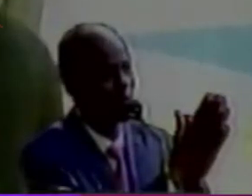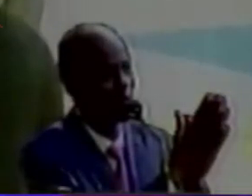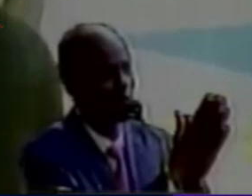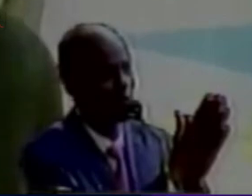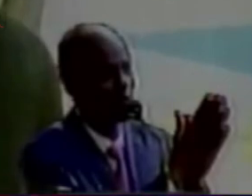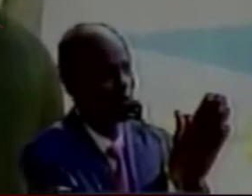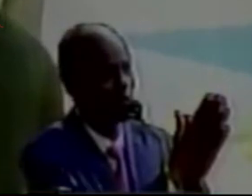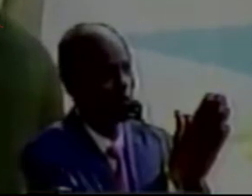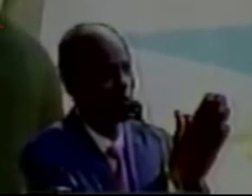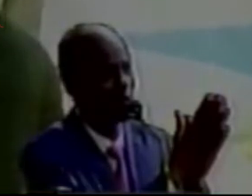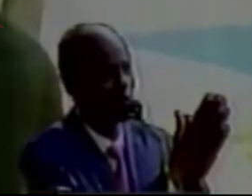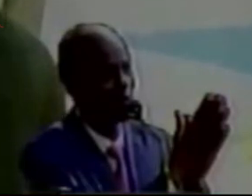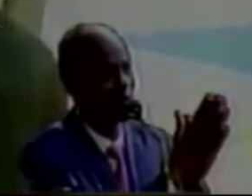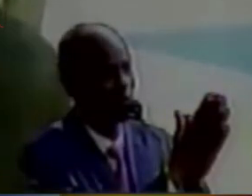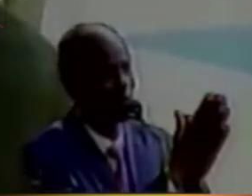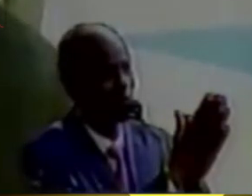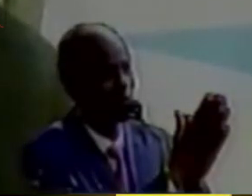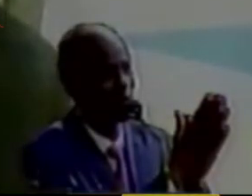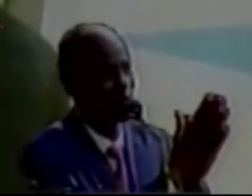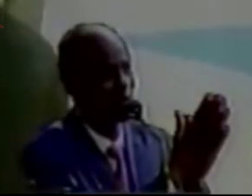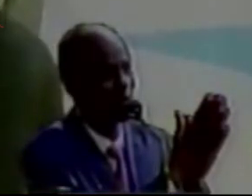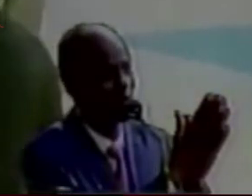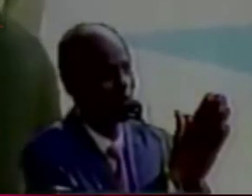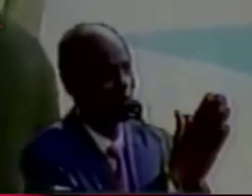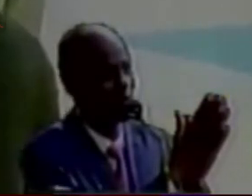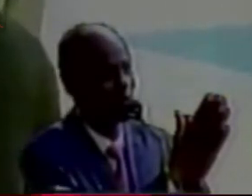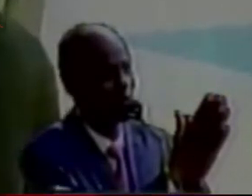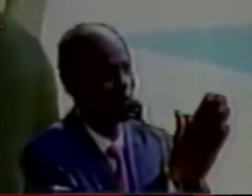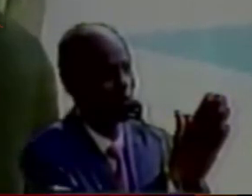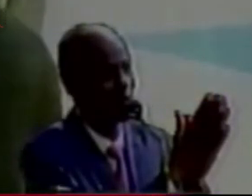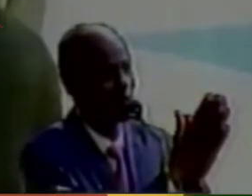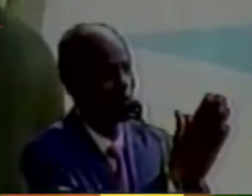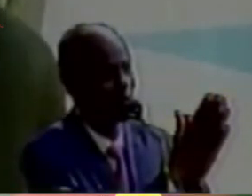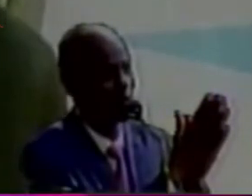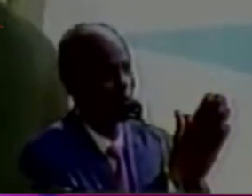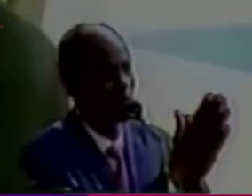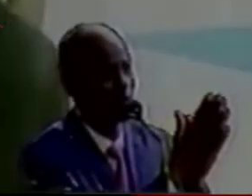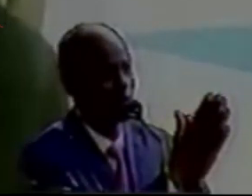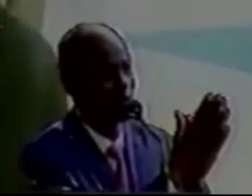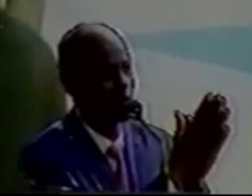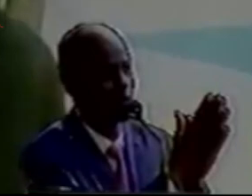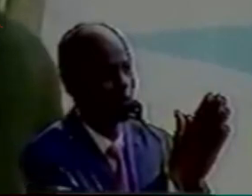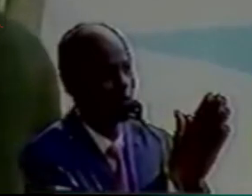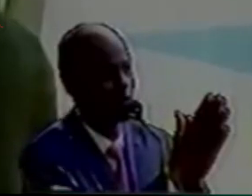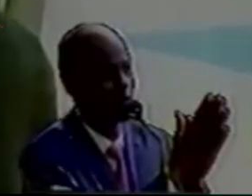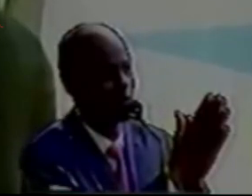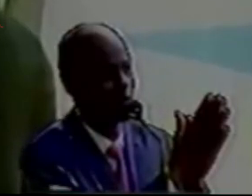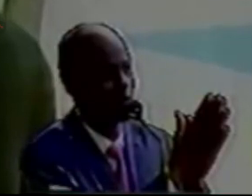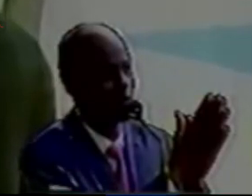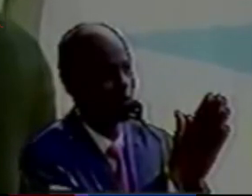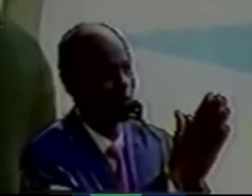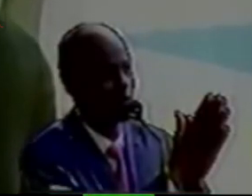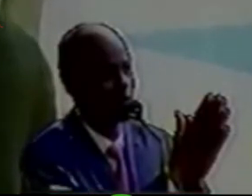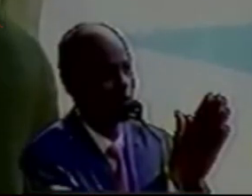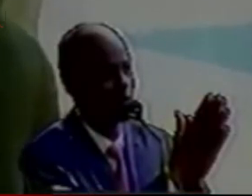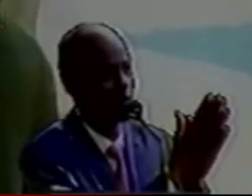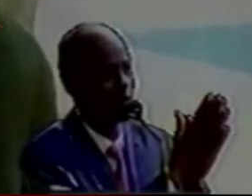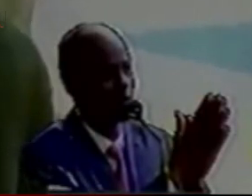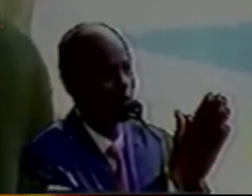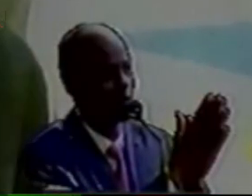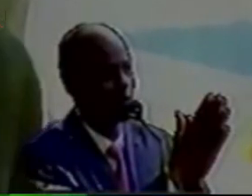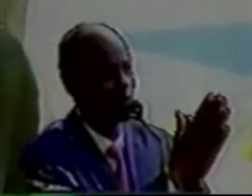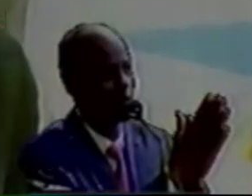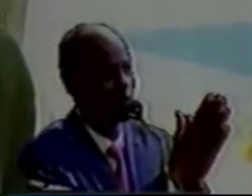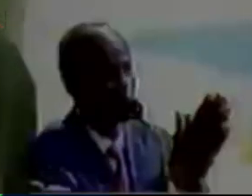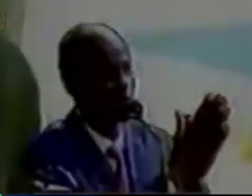fonctionne normalement. Il faut faire en sorte que la machine judiciaire soit en marche, parce qu'un jour ou l'autre, elle aura besoin